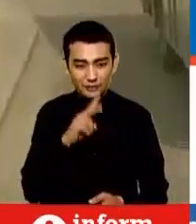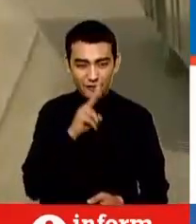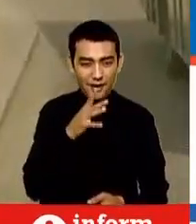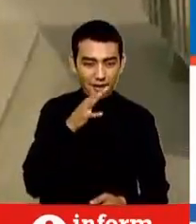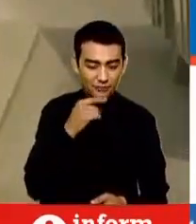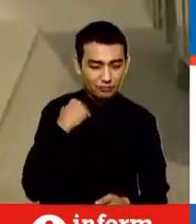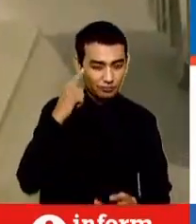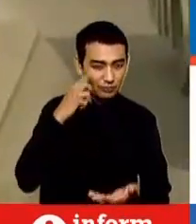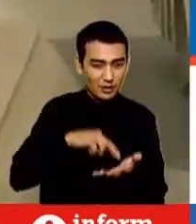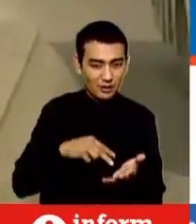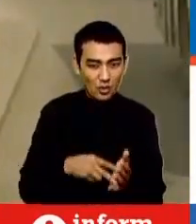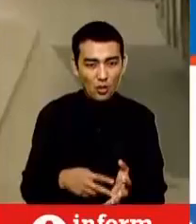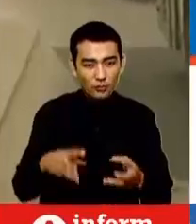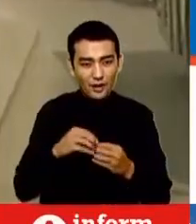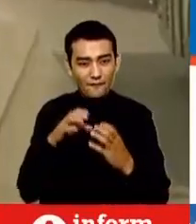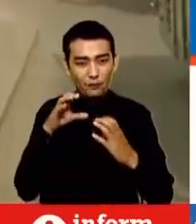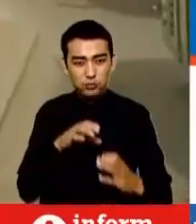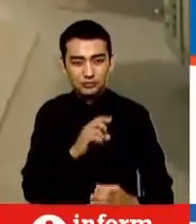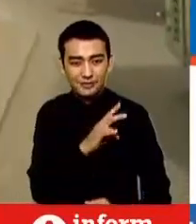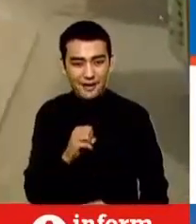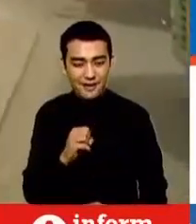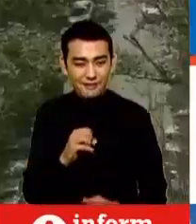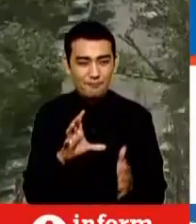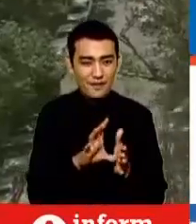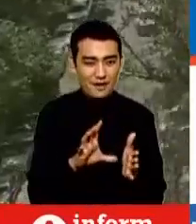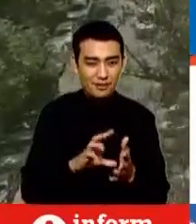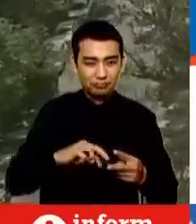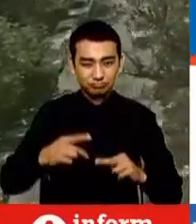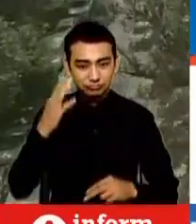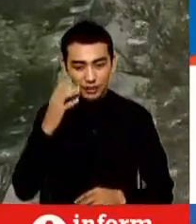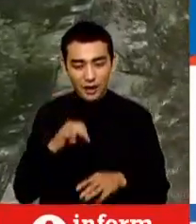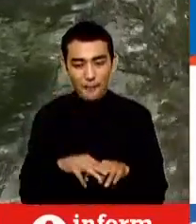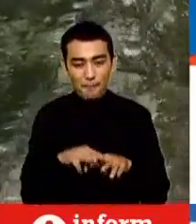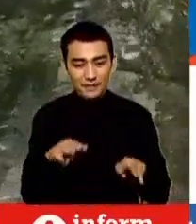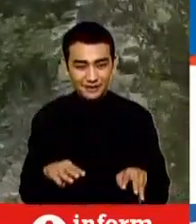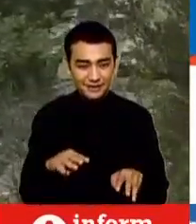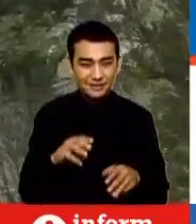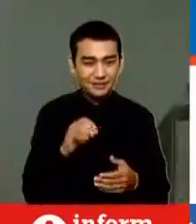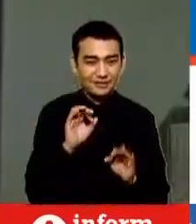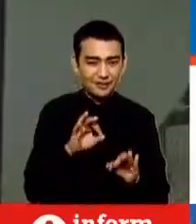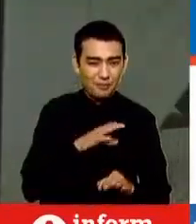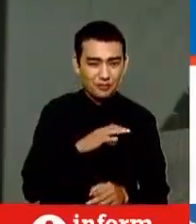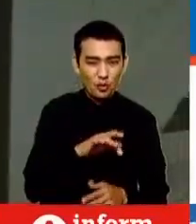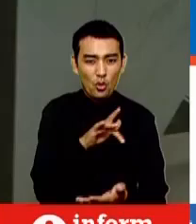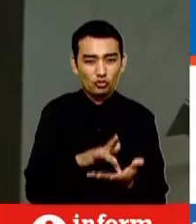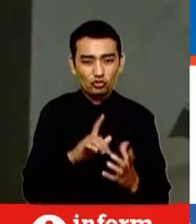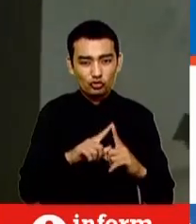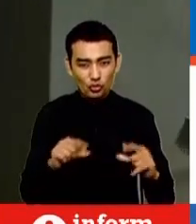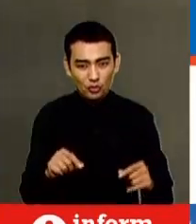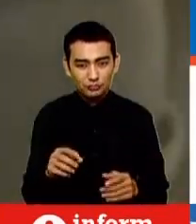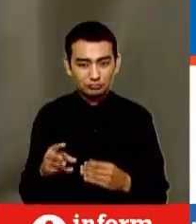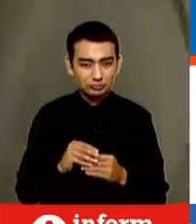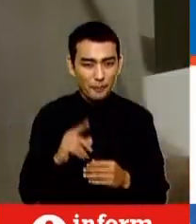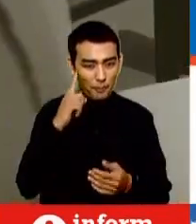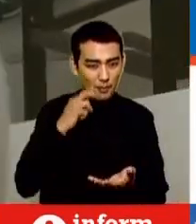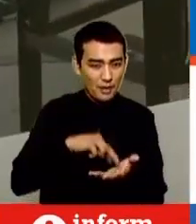запланировал переход общественного транспорта на экостандарт А вот министр Просвещения в одной из местных городских школ поведал